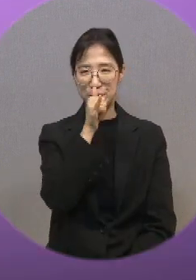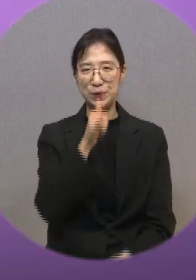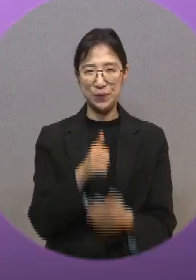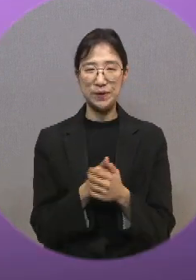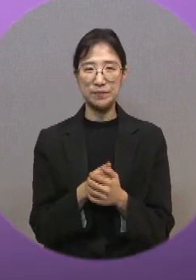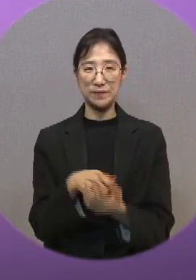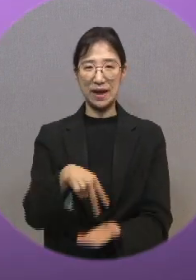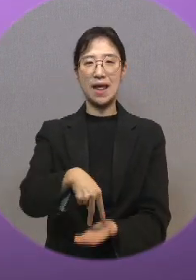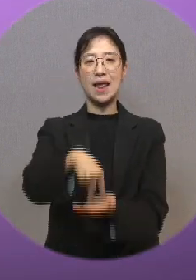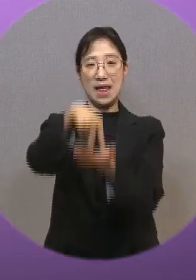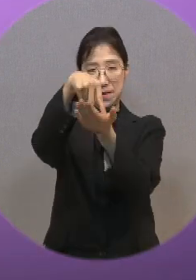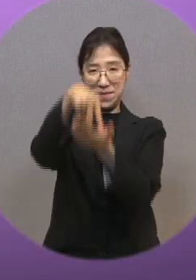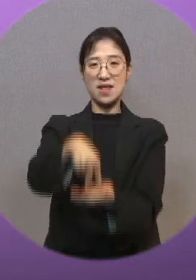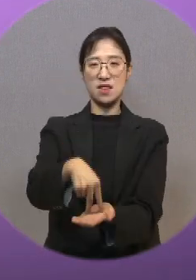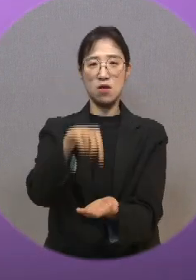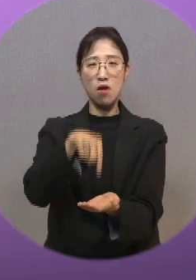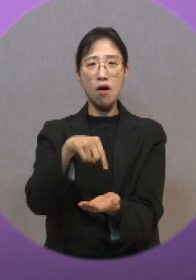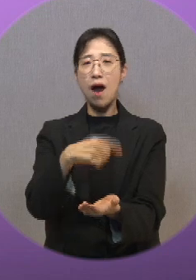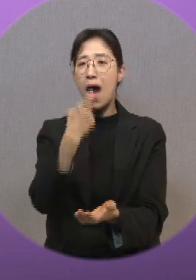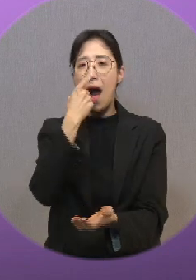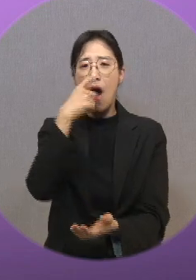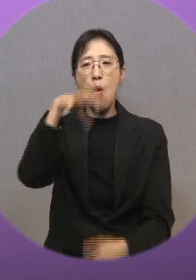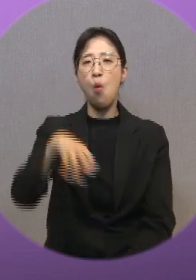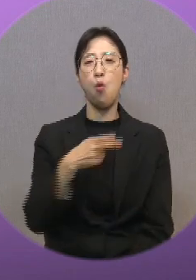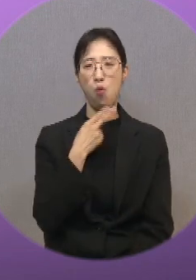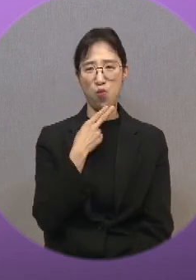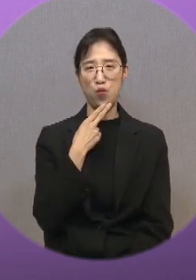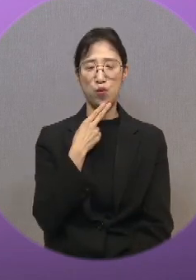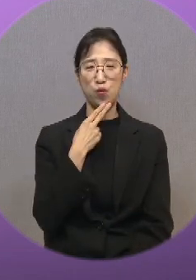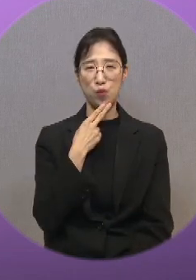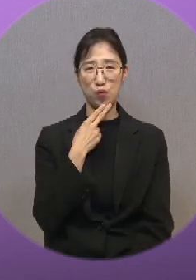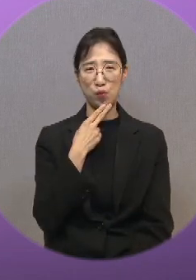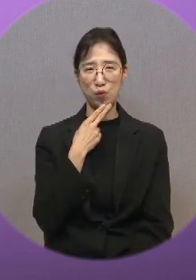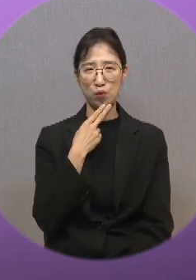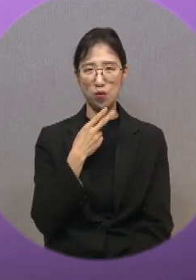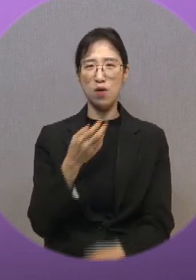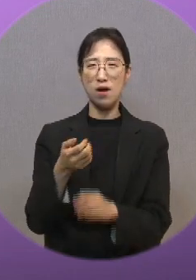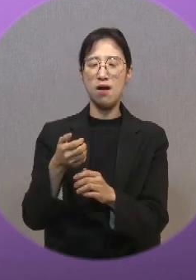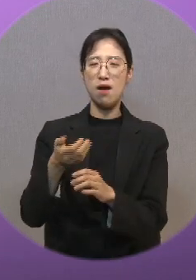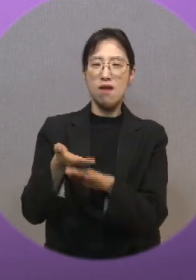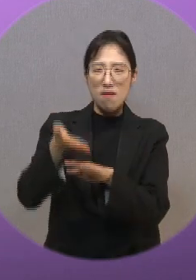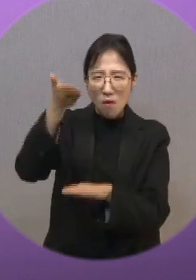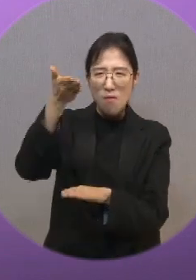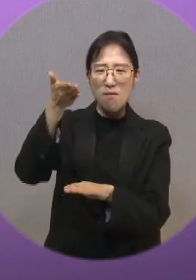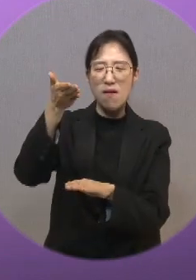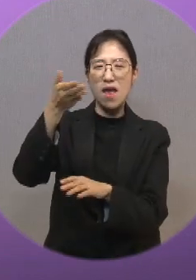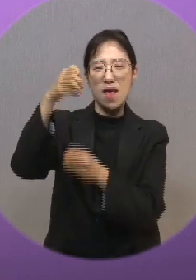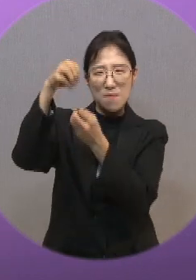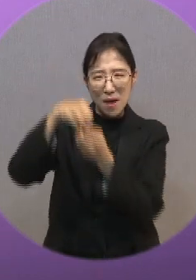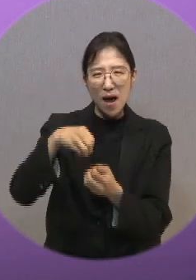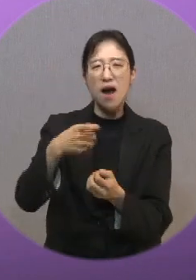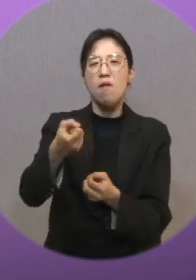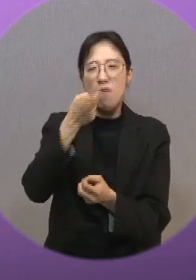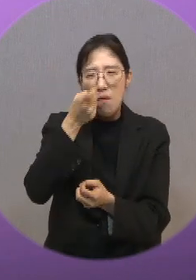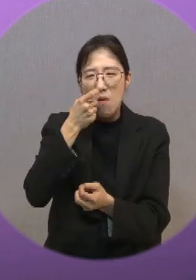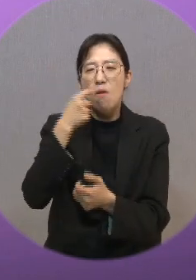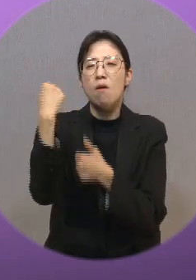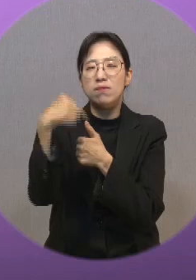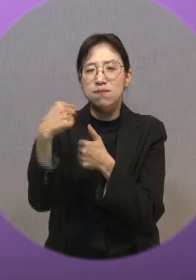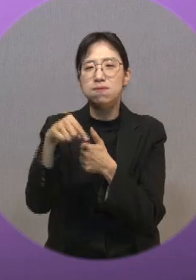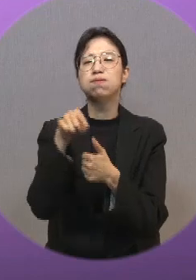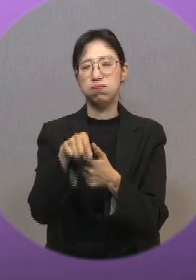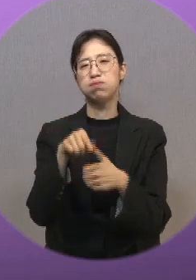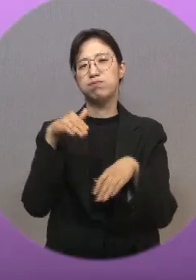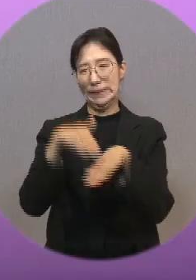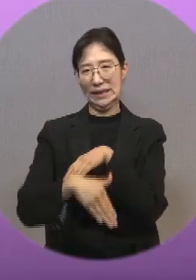어려워하더라고요. 엘리베이터는 이게 학원이라는 게 없습니다. 이게 윗사람이 밑에 사람한테 가리켜서 이게 하는